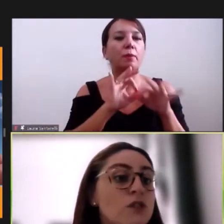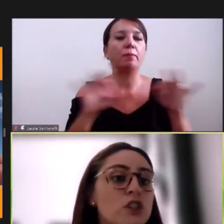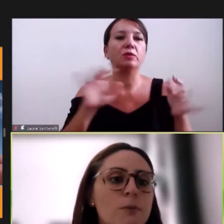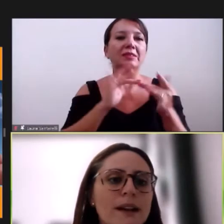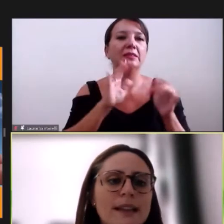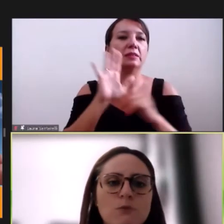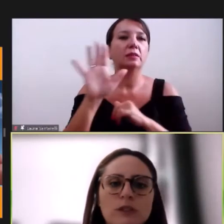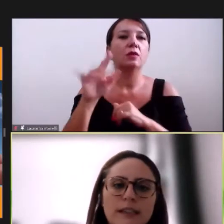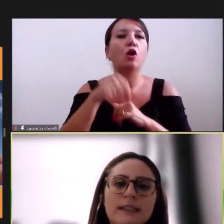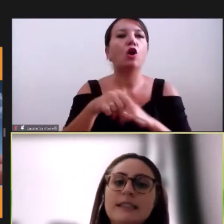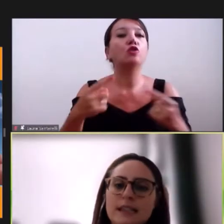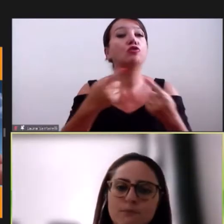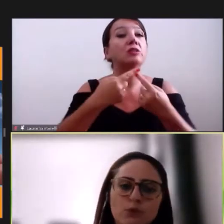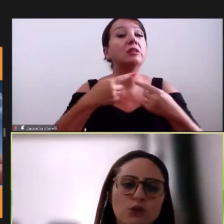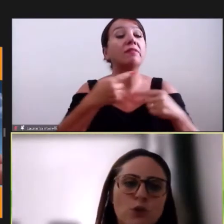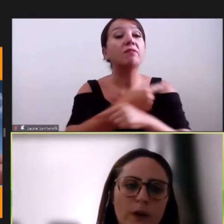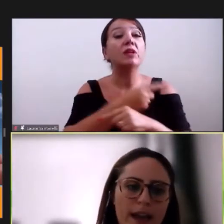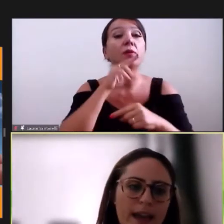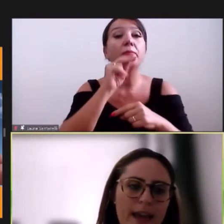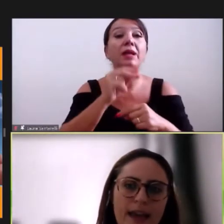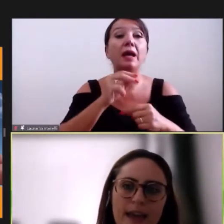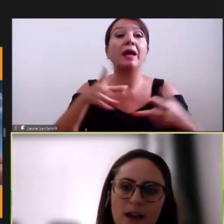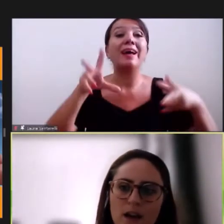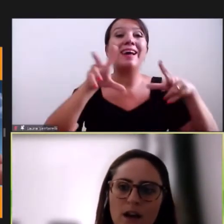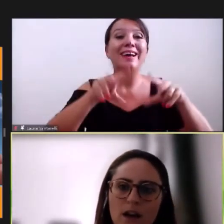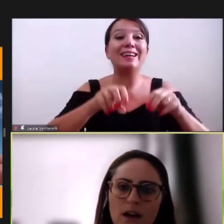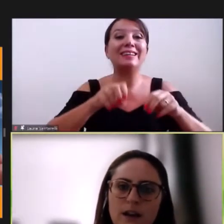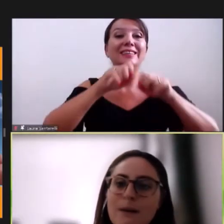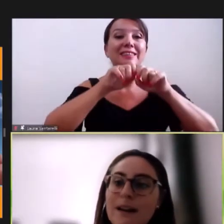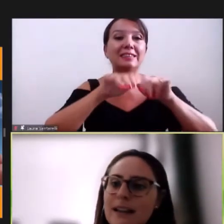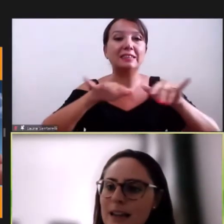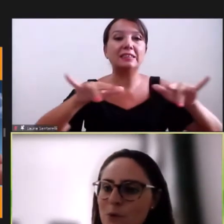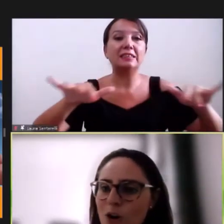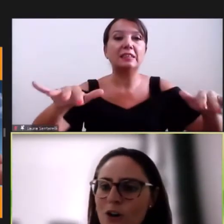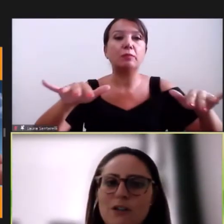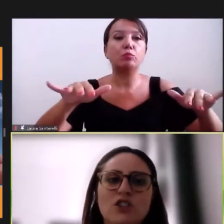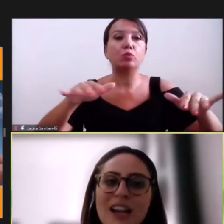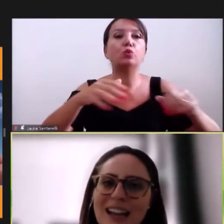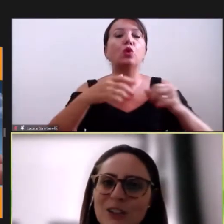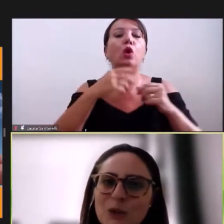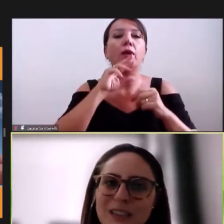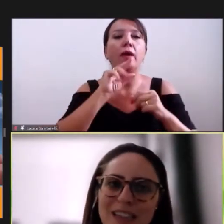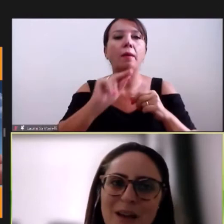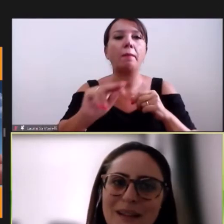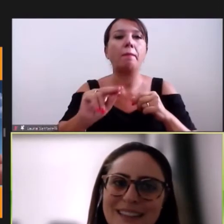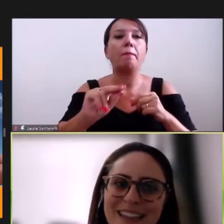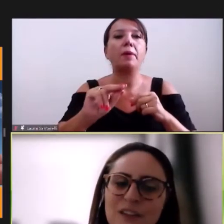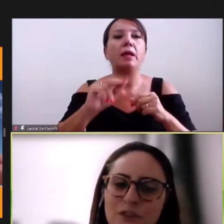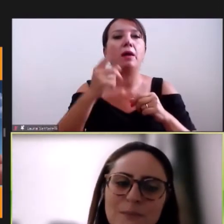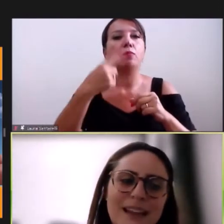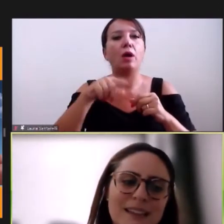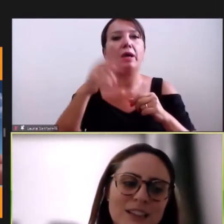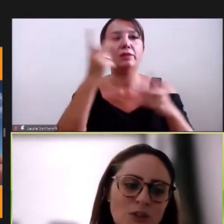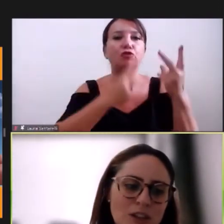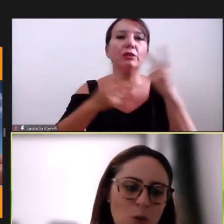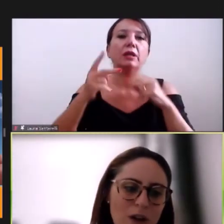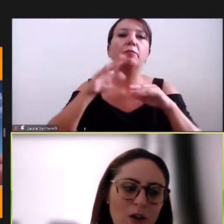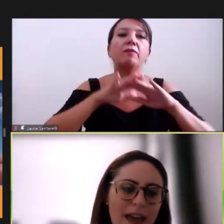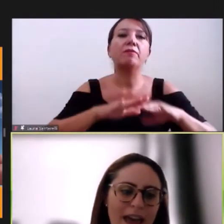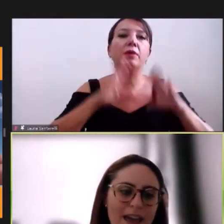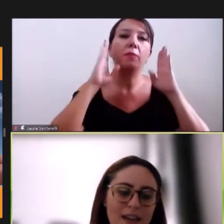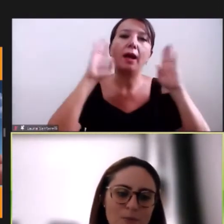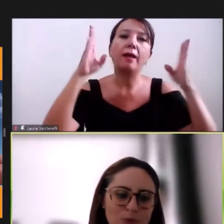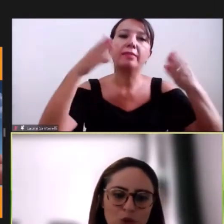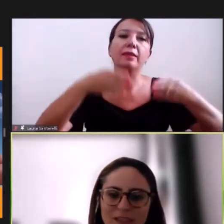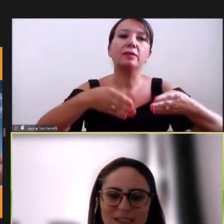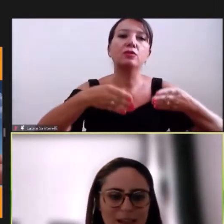Noi oggi invece parleremo di distribuzione e ne parleremo cercando di mantenere ferma l'attenzione su quello